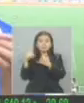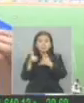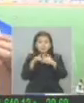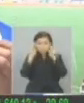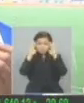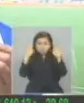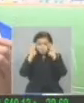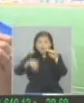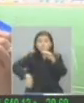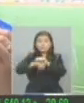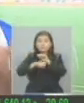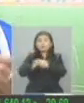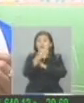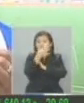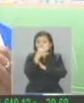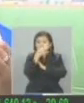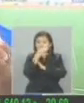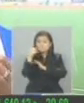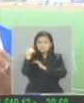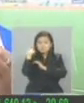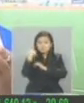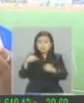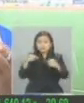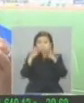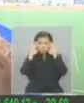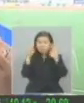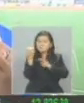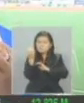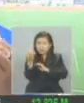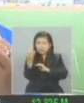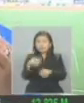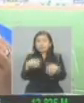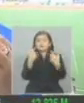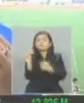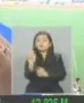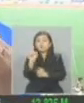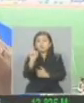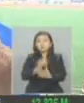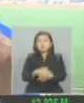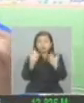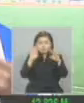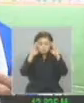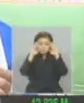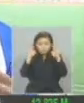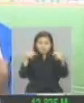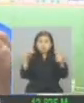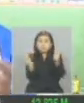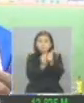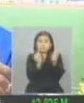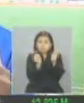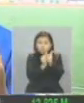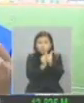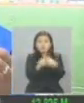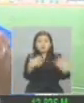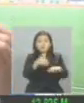ในเล่นฟุตบอลอาชีพก็ค่อนข้างจะเยอะนะครับแล้วก็ในเรื่องของประสบการณ์การเป็นผู้ช่วยโค้ชแล้วก็การเป็นโค้